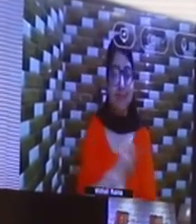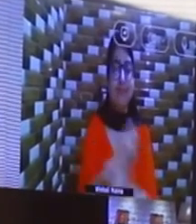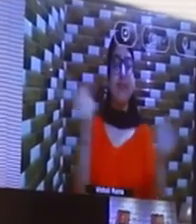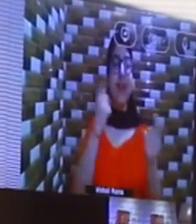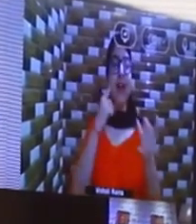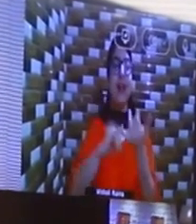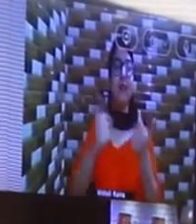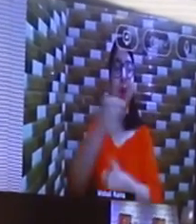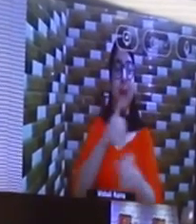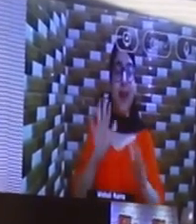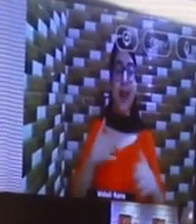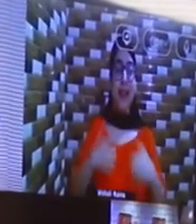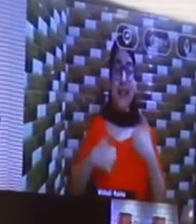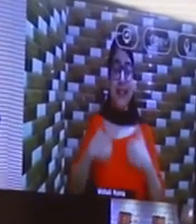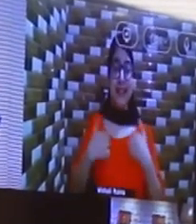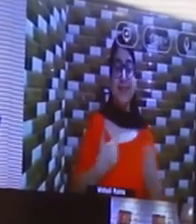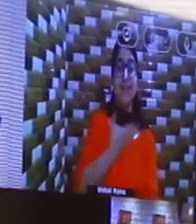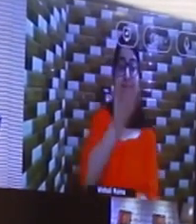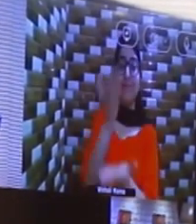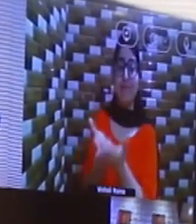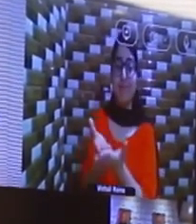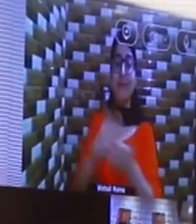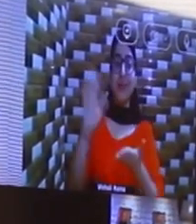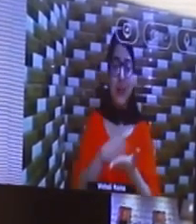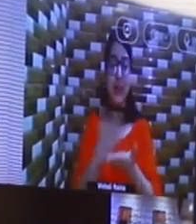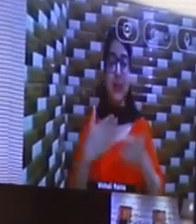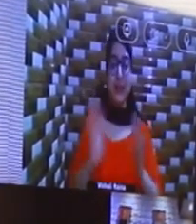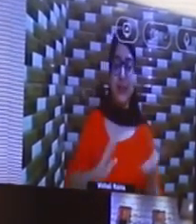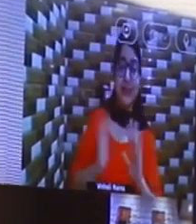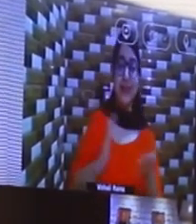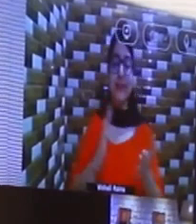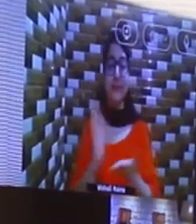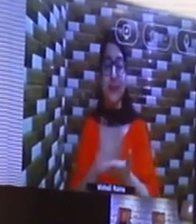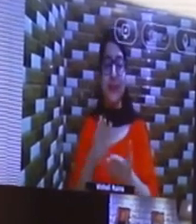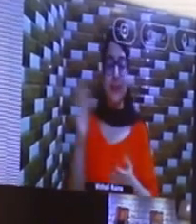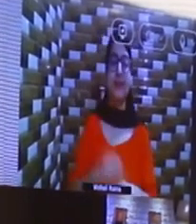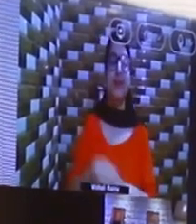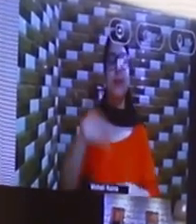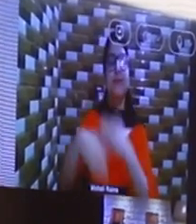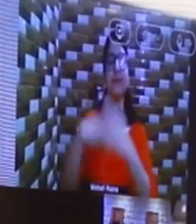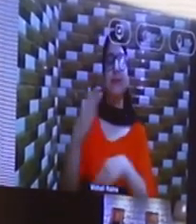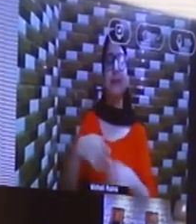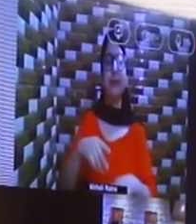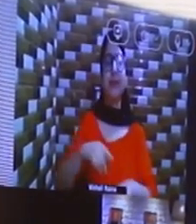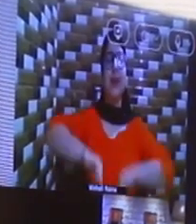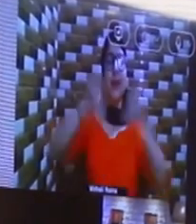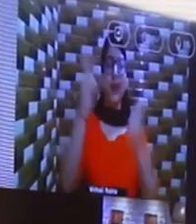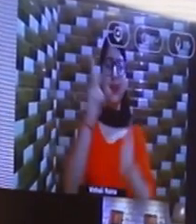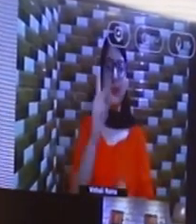जाता था, लेकिन ISLRTC ने यह बहुत अच्छा अवसर प्रदान किया और मैंने बहुत रुचिपूर्ण इस प्रतियोगिता में भाग लिया